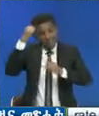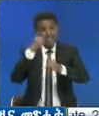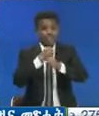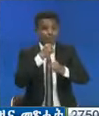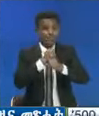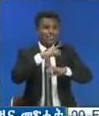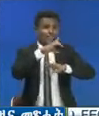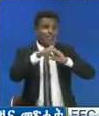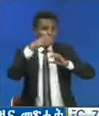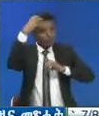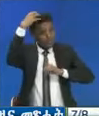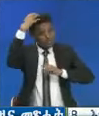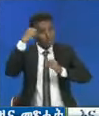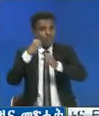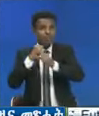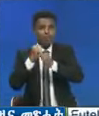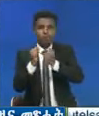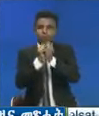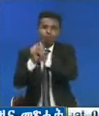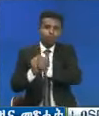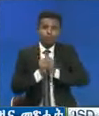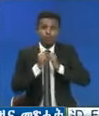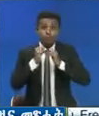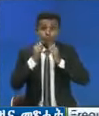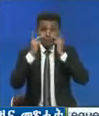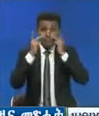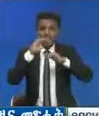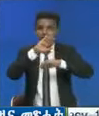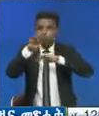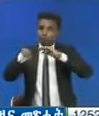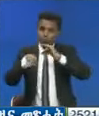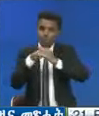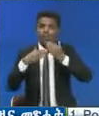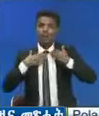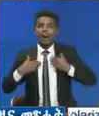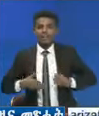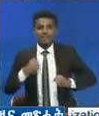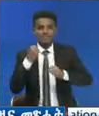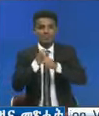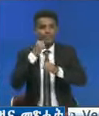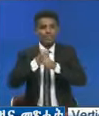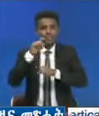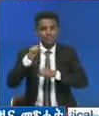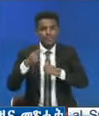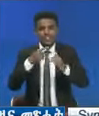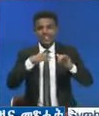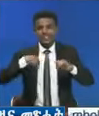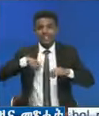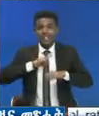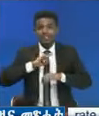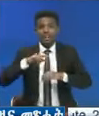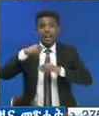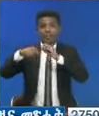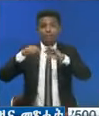የክልል መንግስትም ስራ መስራት መቻል አለበት፣ ሁሉም የሚመለከተው አካል ይህን ስራ መስራት መቻል አለበትና እኛ እንደ ዞን ግን እኛ አካባቢ ላይ